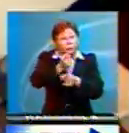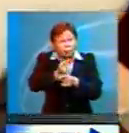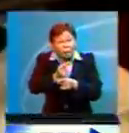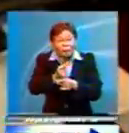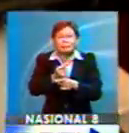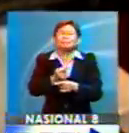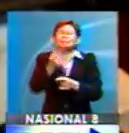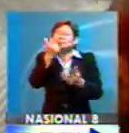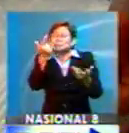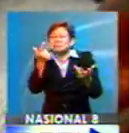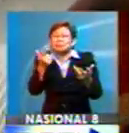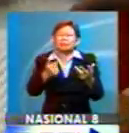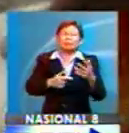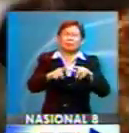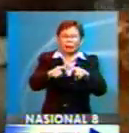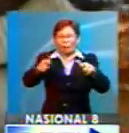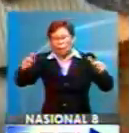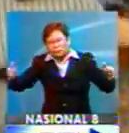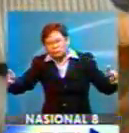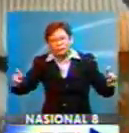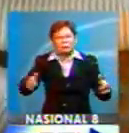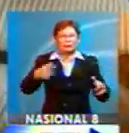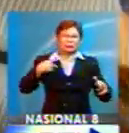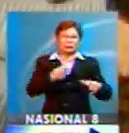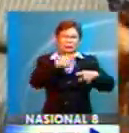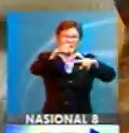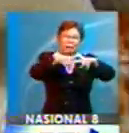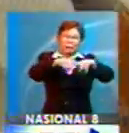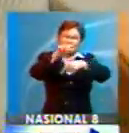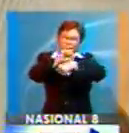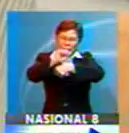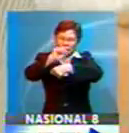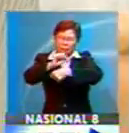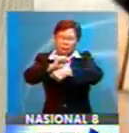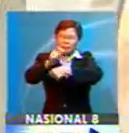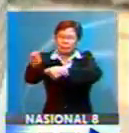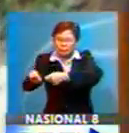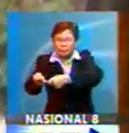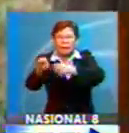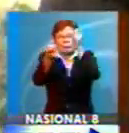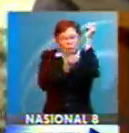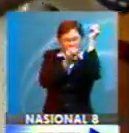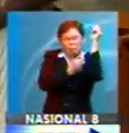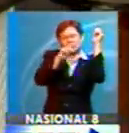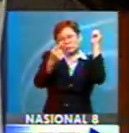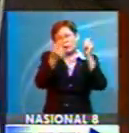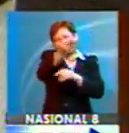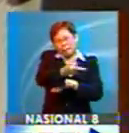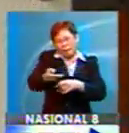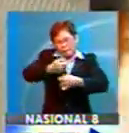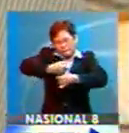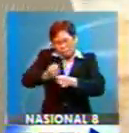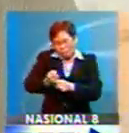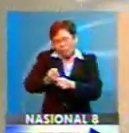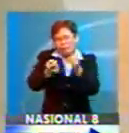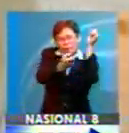despite kekurangan keluasan dan kita bergantung kepada pekebun kecil. Ini menunjukkan bahan yang dihasilkan